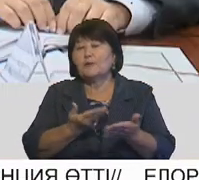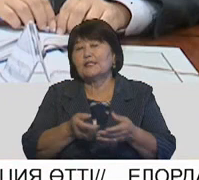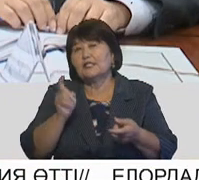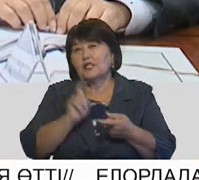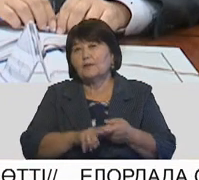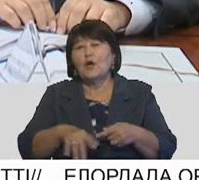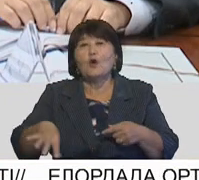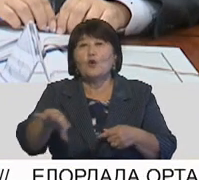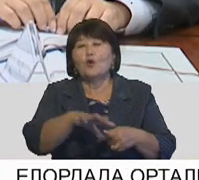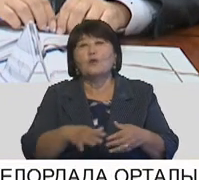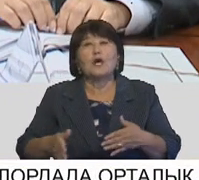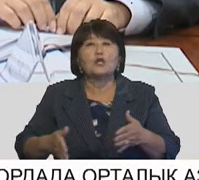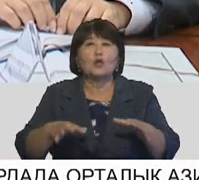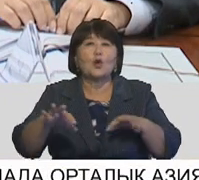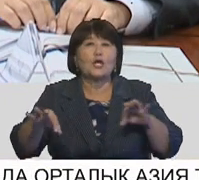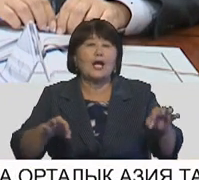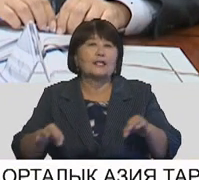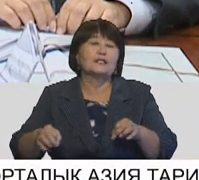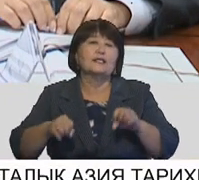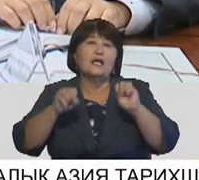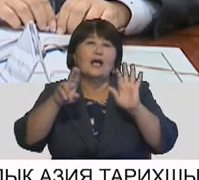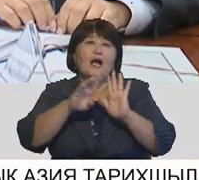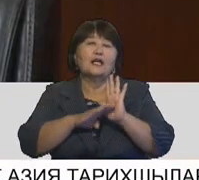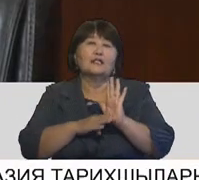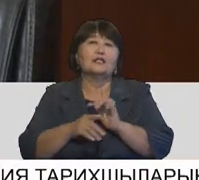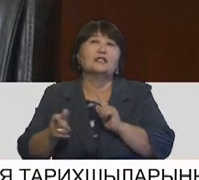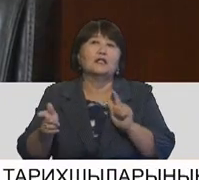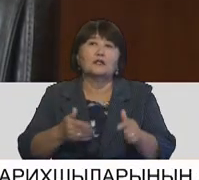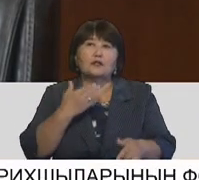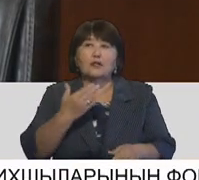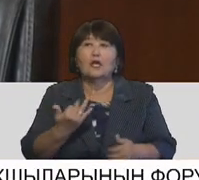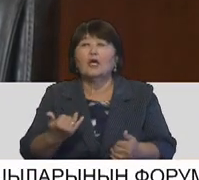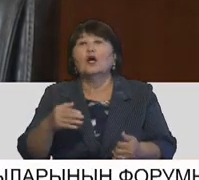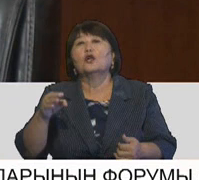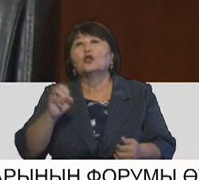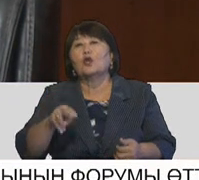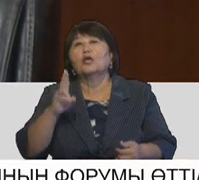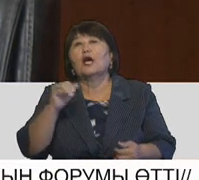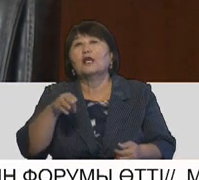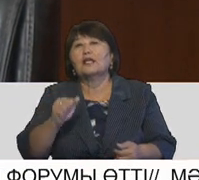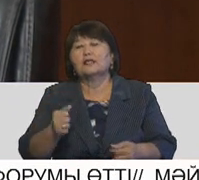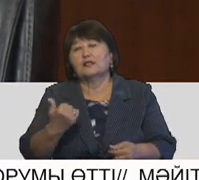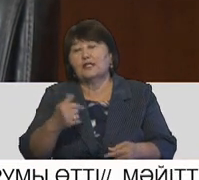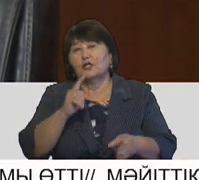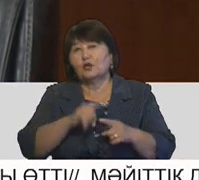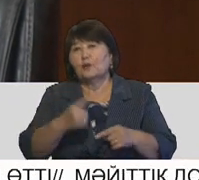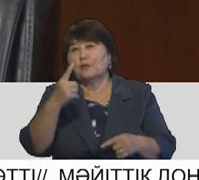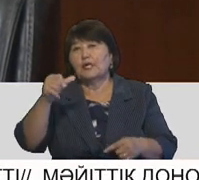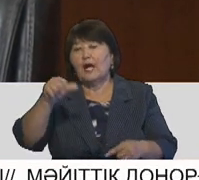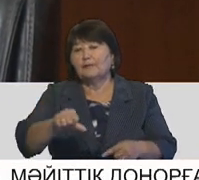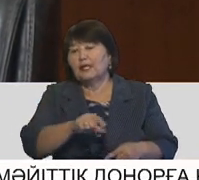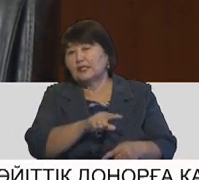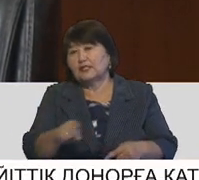байланысты өңірлік жол картасын әзірлеуді ұсынды. Жол картасын шұғыл түрде осы бір аптан көлемінде